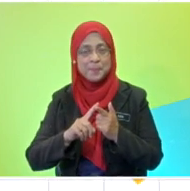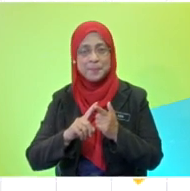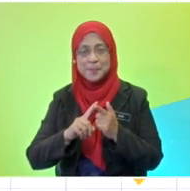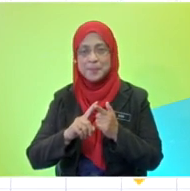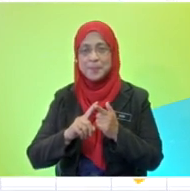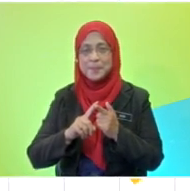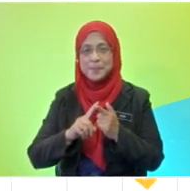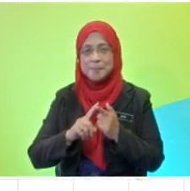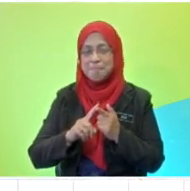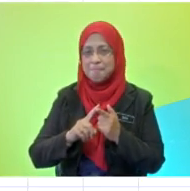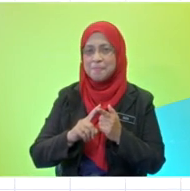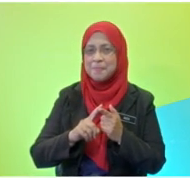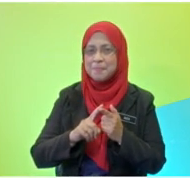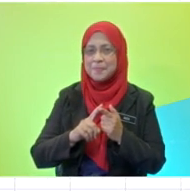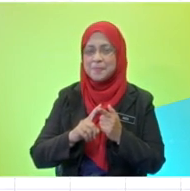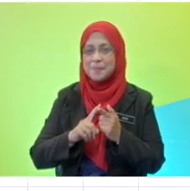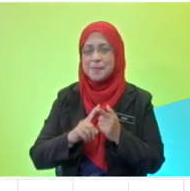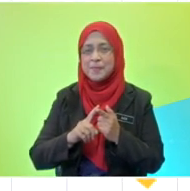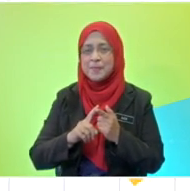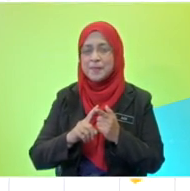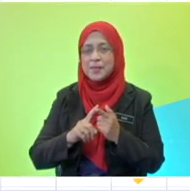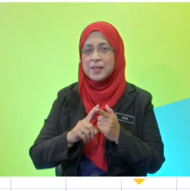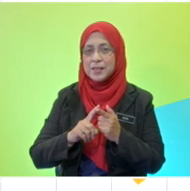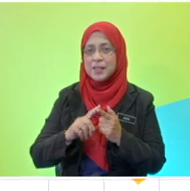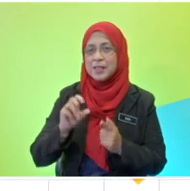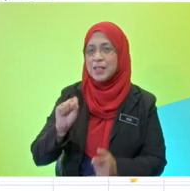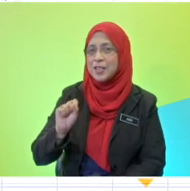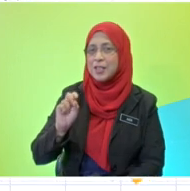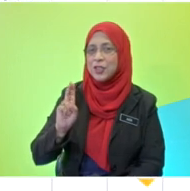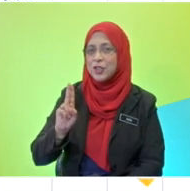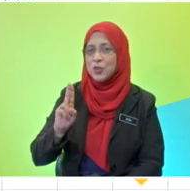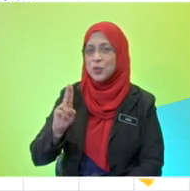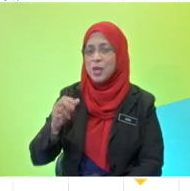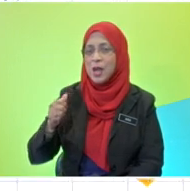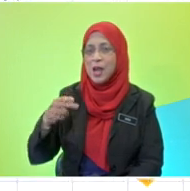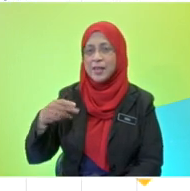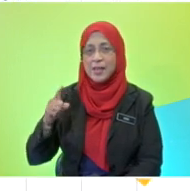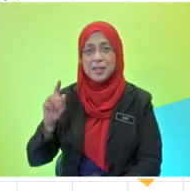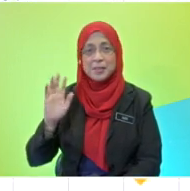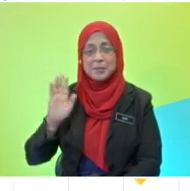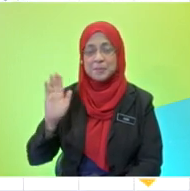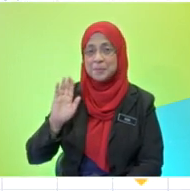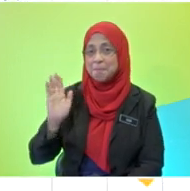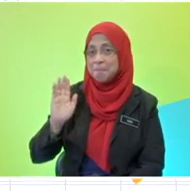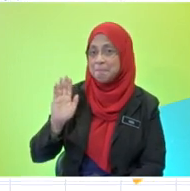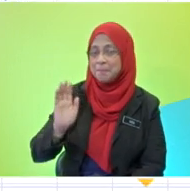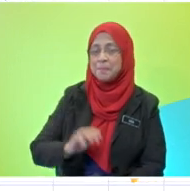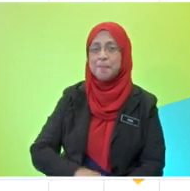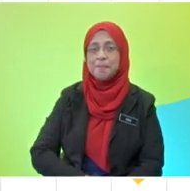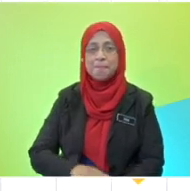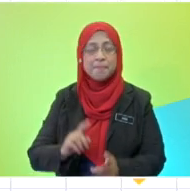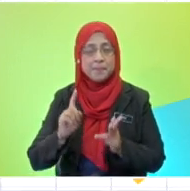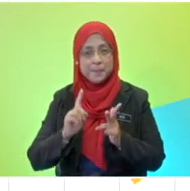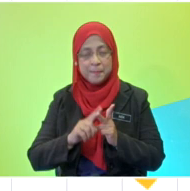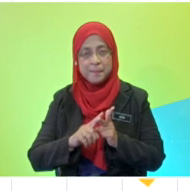yang comel itu ya itu namanya Syuhada Oke sampai Syuhada oke oke Dan